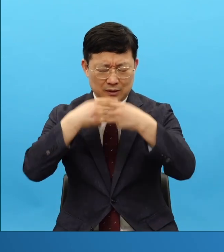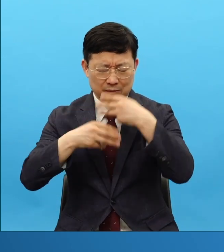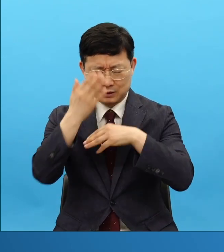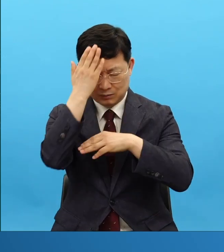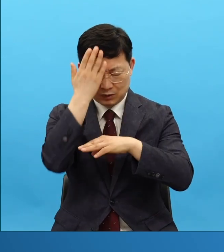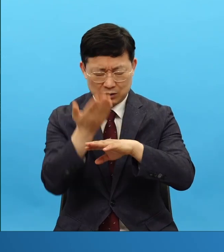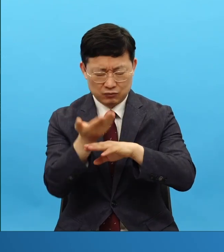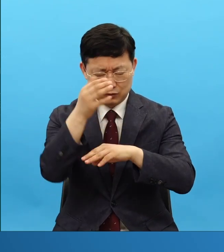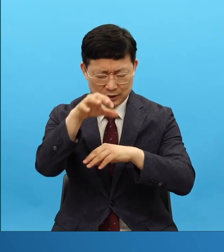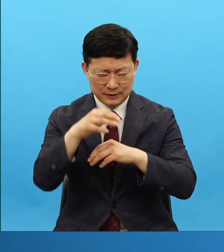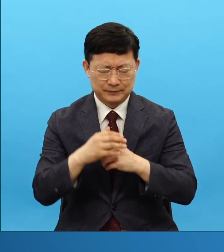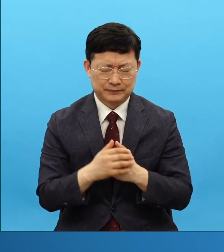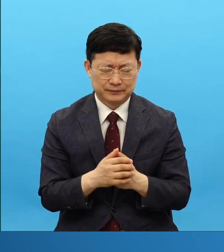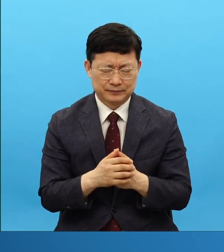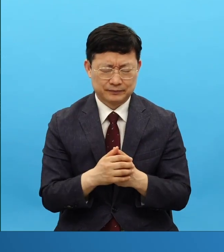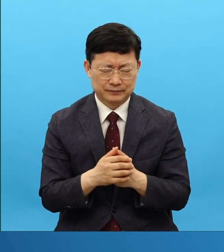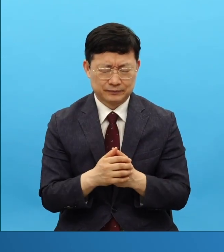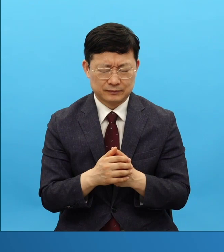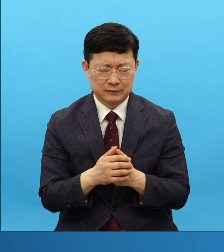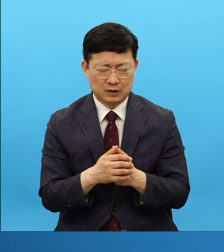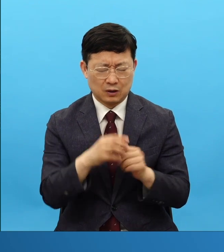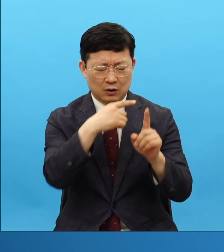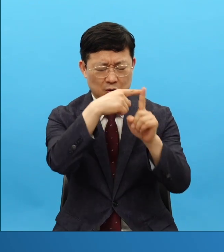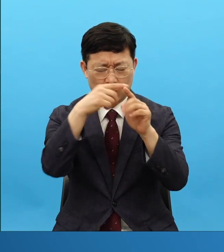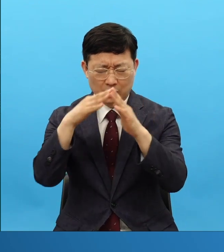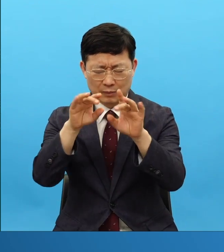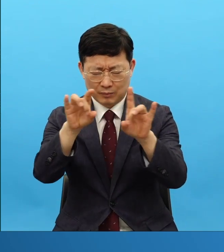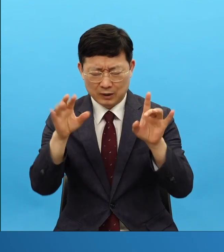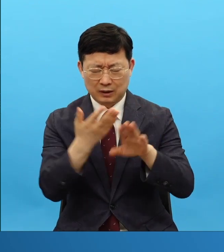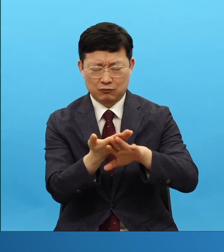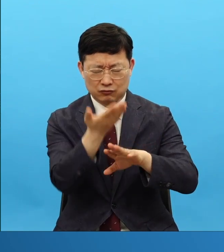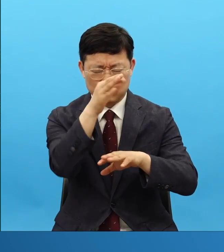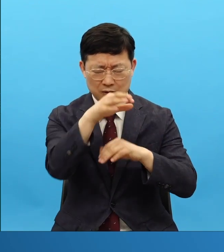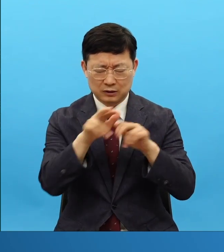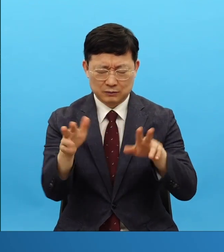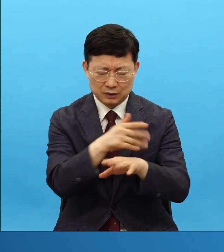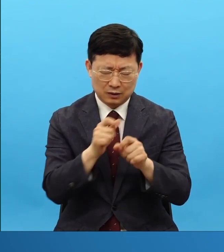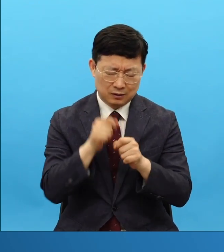위에 especially upon the remnants 섬기는 교회 위에 and the churches they serve,